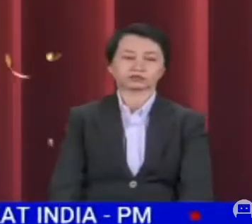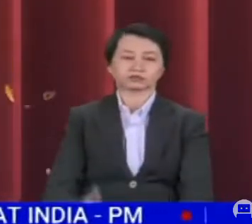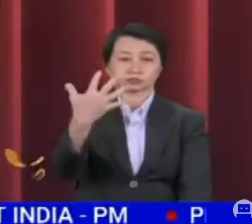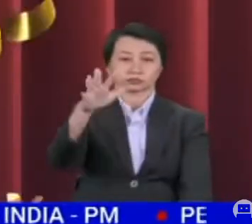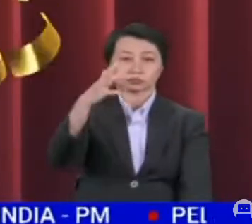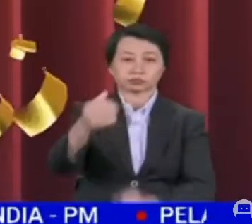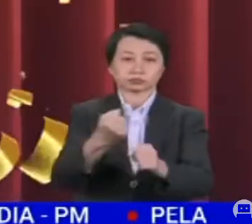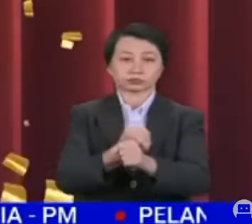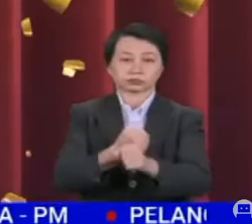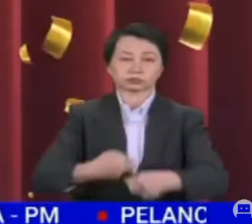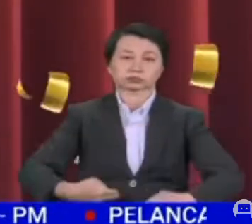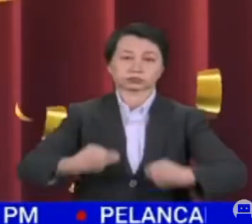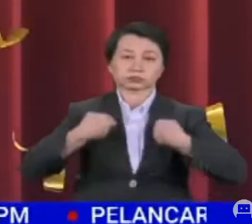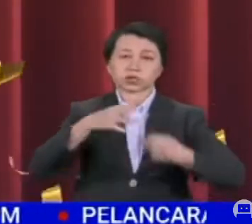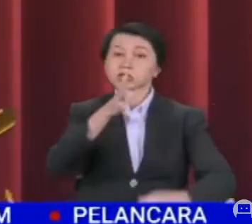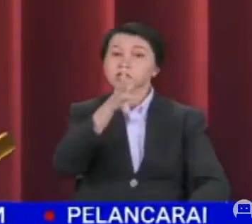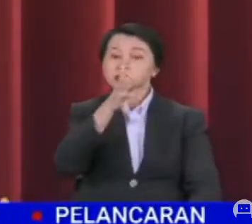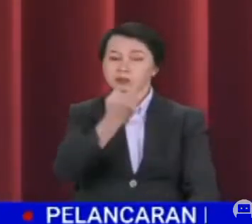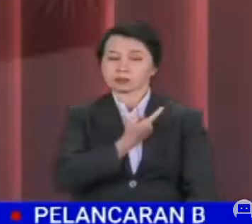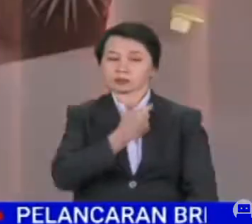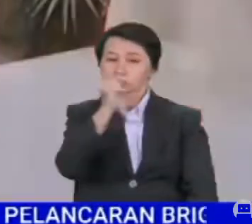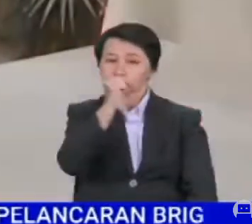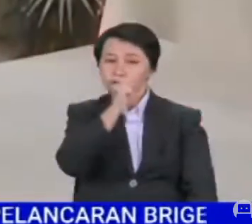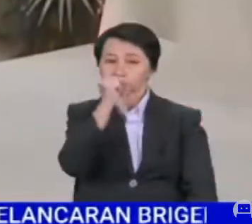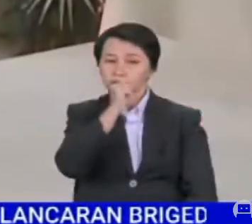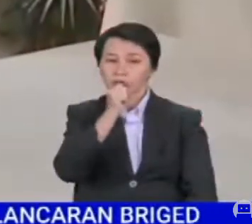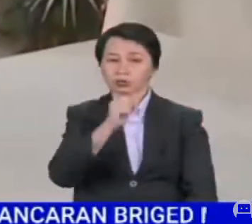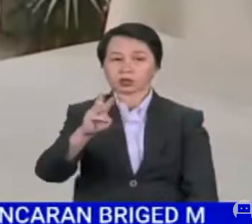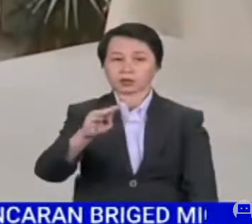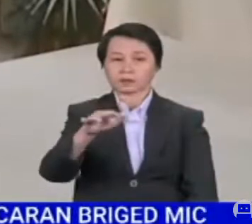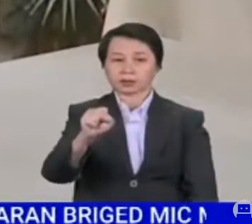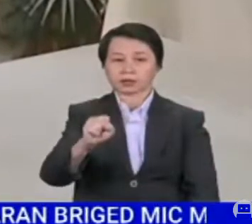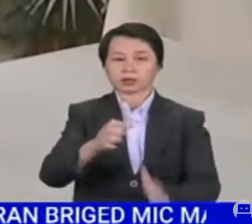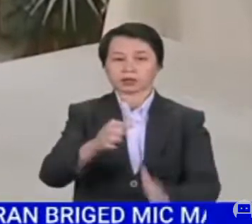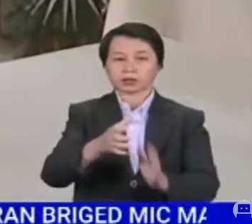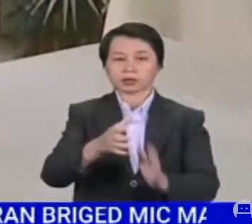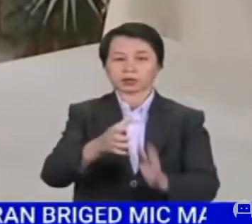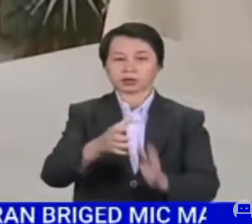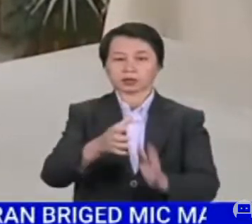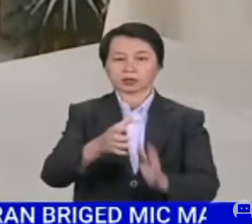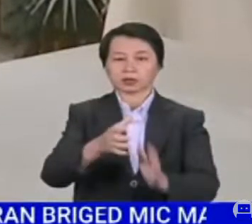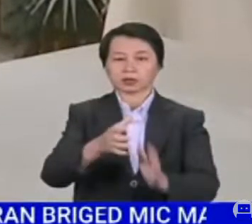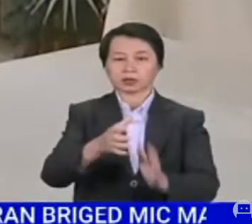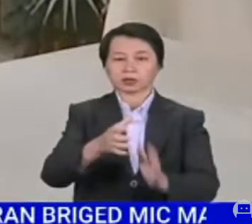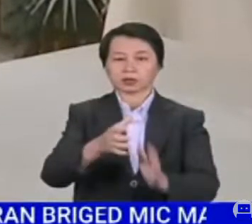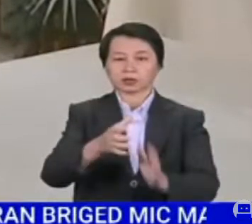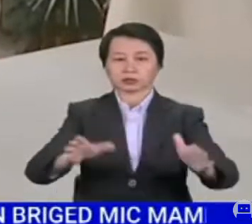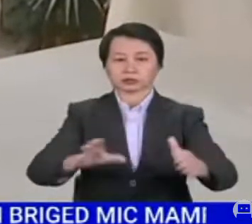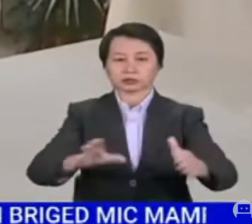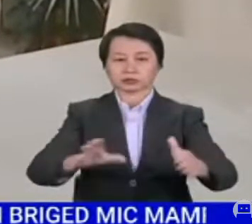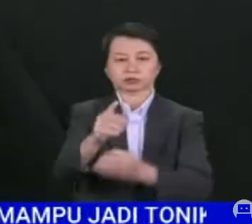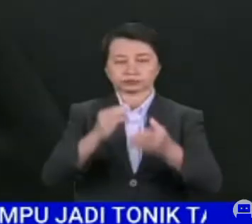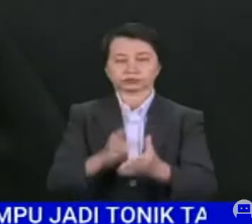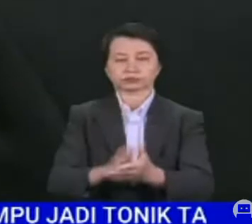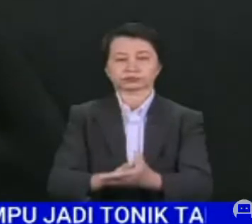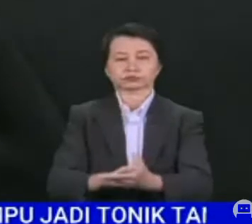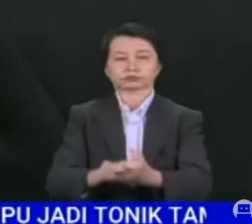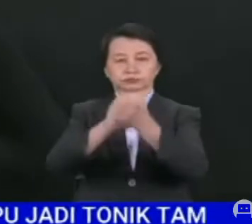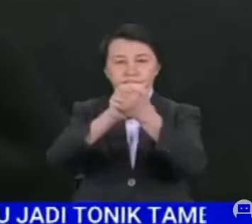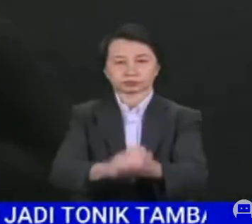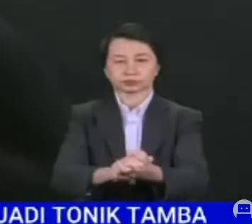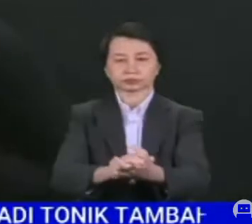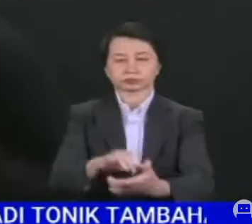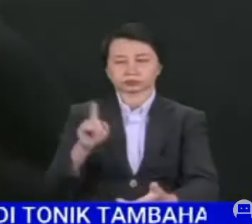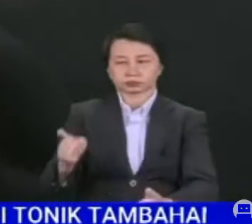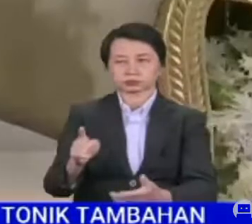melalui fasa hidup sebagai ibu tunggal, penyanyi dangdut Mas Hidayu selamat dinikahi Sufian Isa. Majlis pernikahan dan resepsi